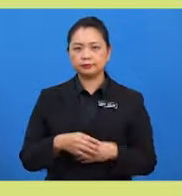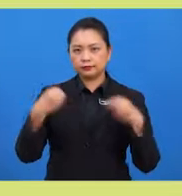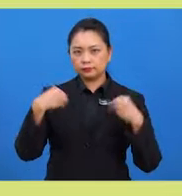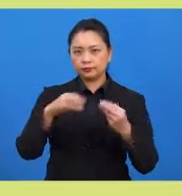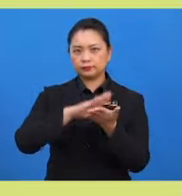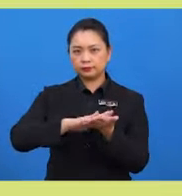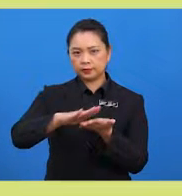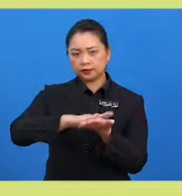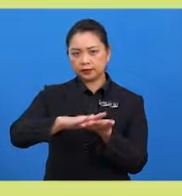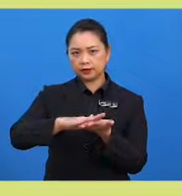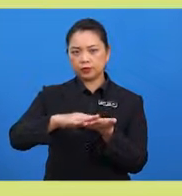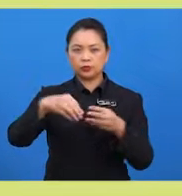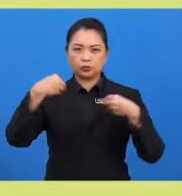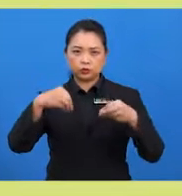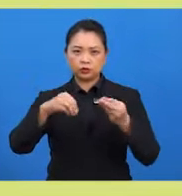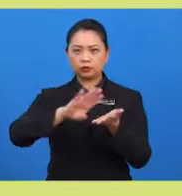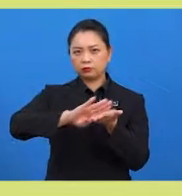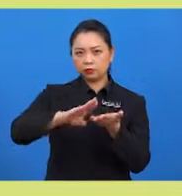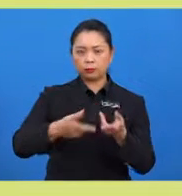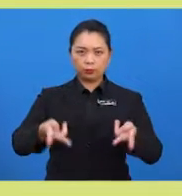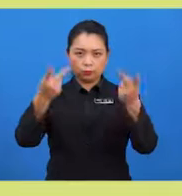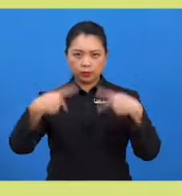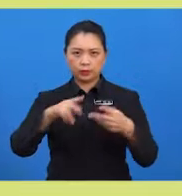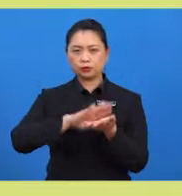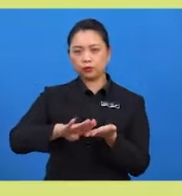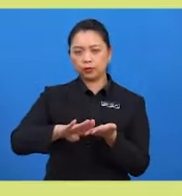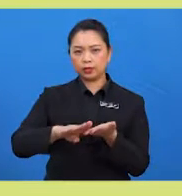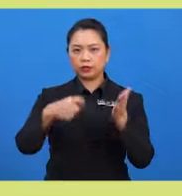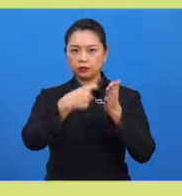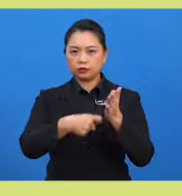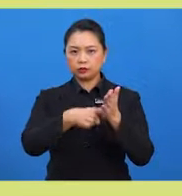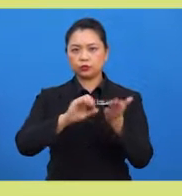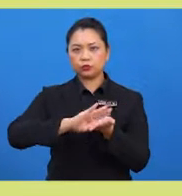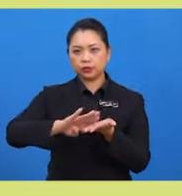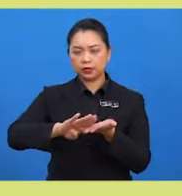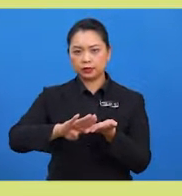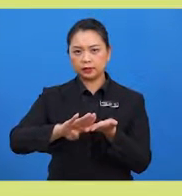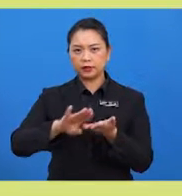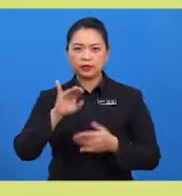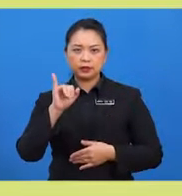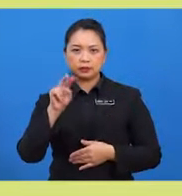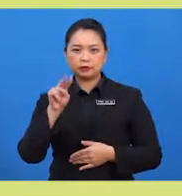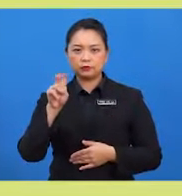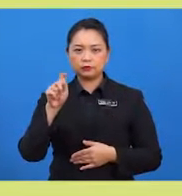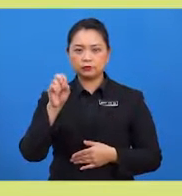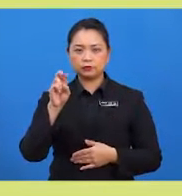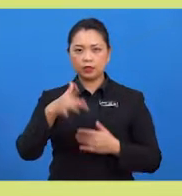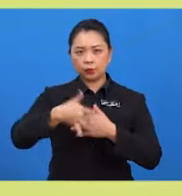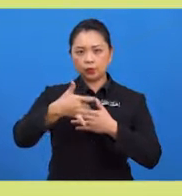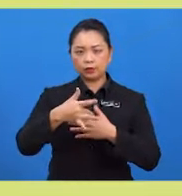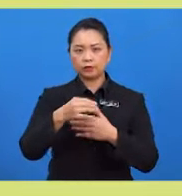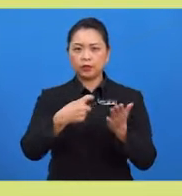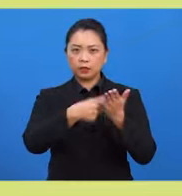ialah jualan tolak pulangan jualan. Kos jualan pula ialah inventori awal tambah kos